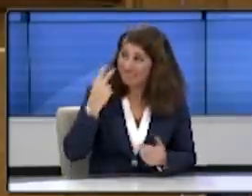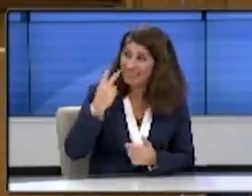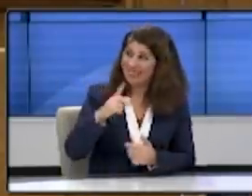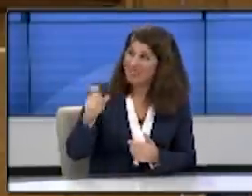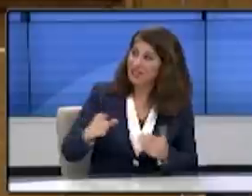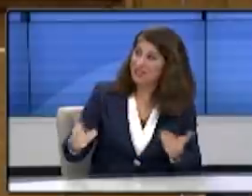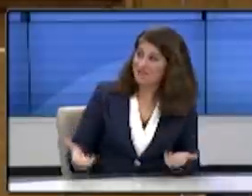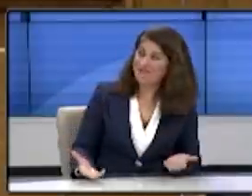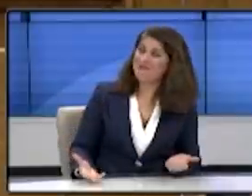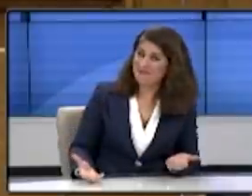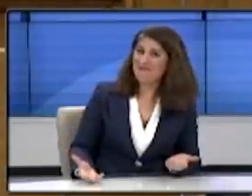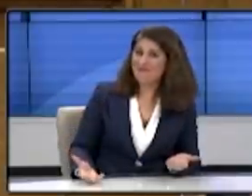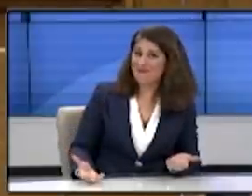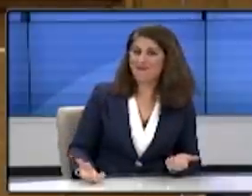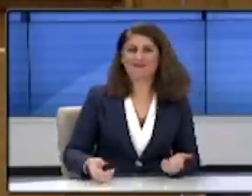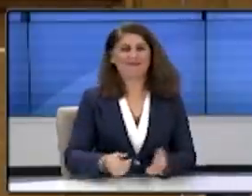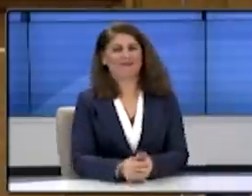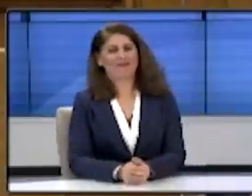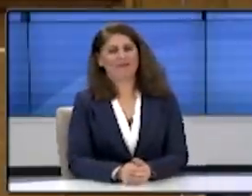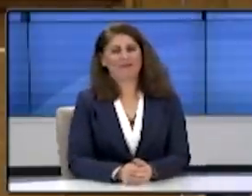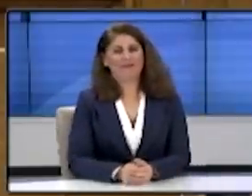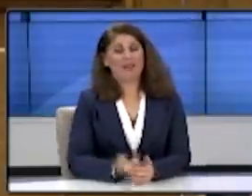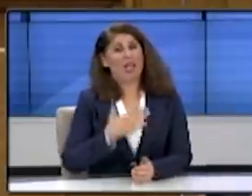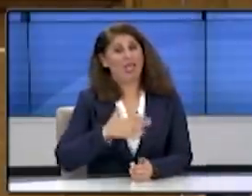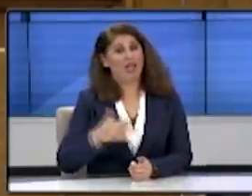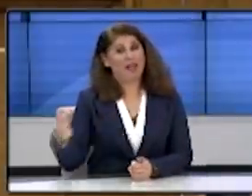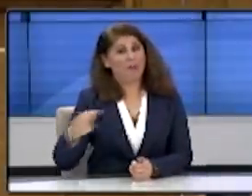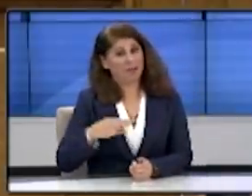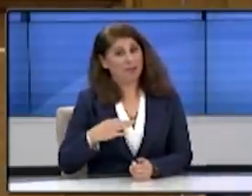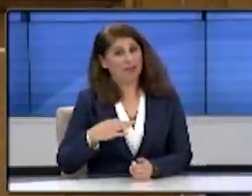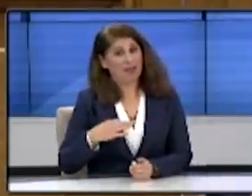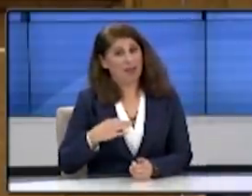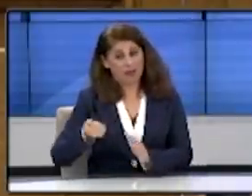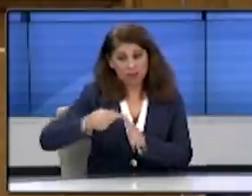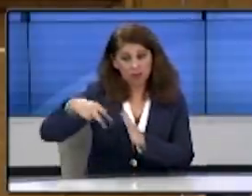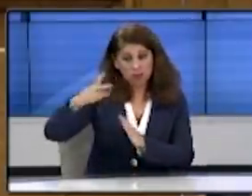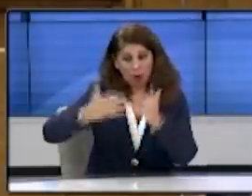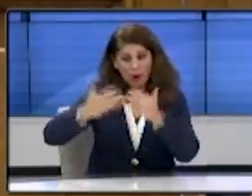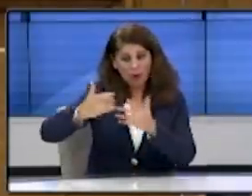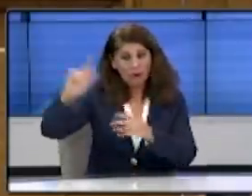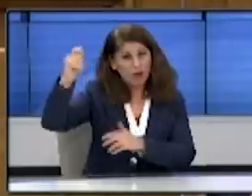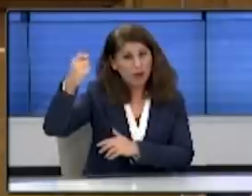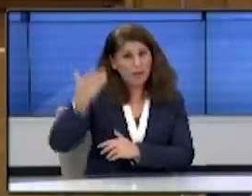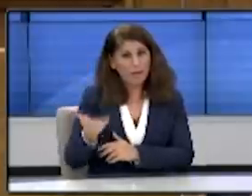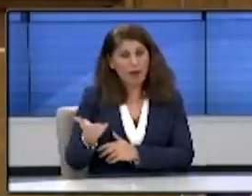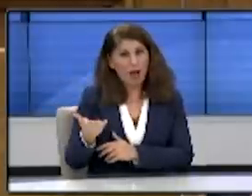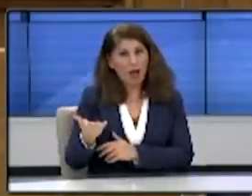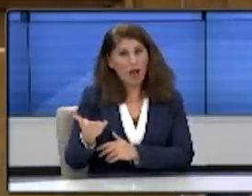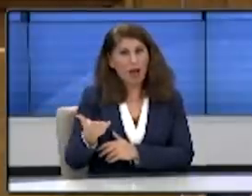ζωή. Θέλετε να μας πείτε πως οι φουσκωμένοι λογαριασμοί του ρεύματος και